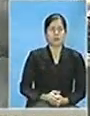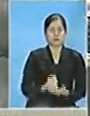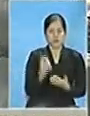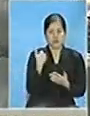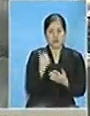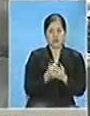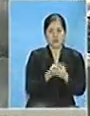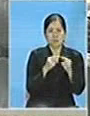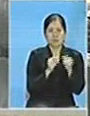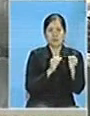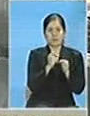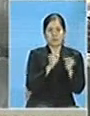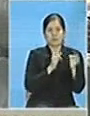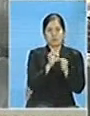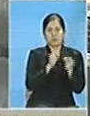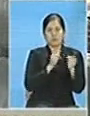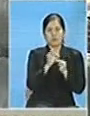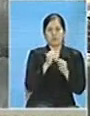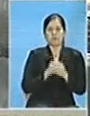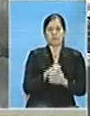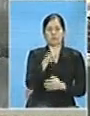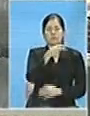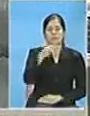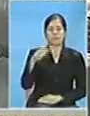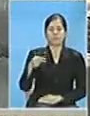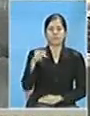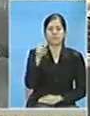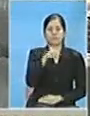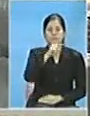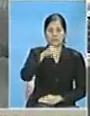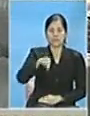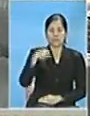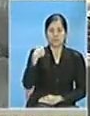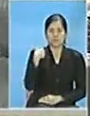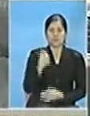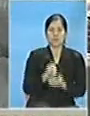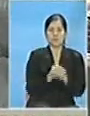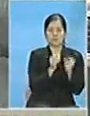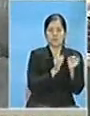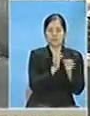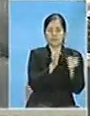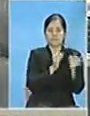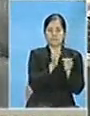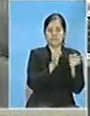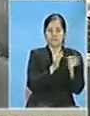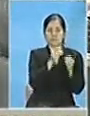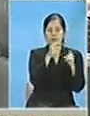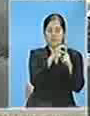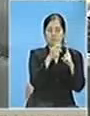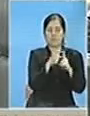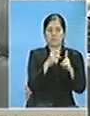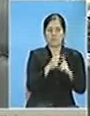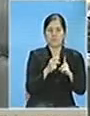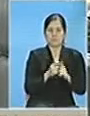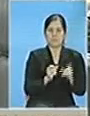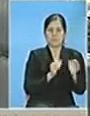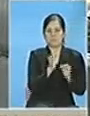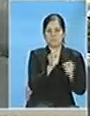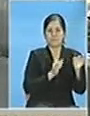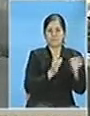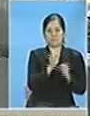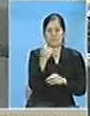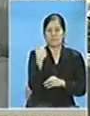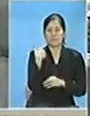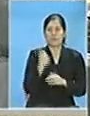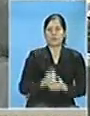เป็นพื้นที่ต่ำนะครับเอามาจากพื้นที่น้ำท่วมวิธีการก็คือสร้างไดนะฮะแล้วก็สร้างระบบ drainage นะครับสุดท้ายนะฮะ